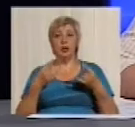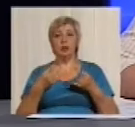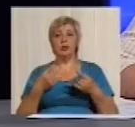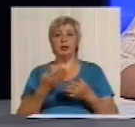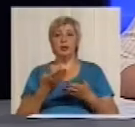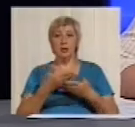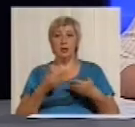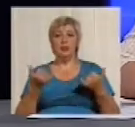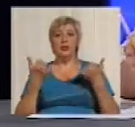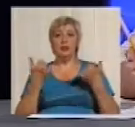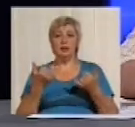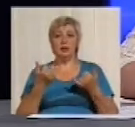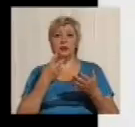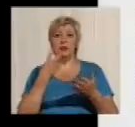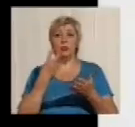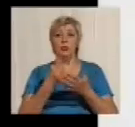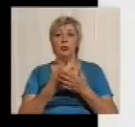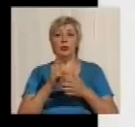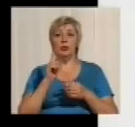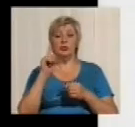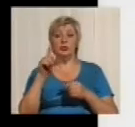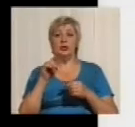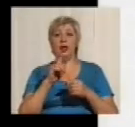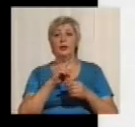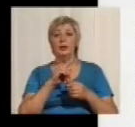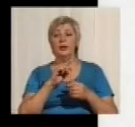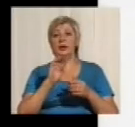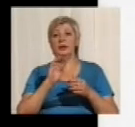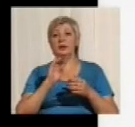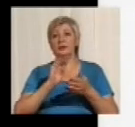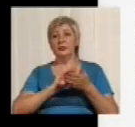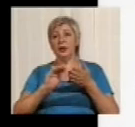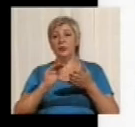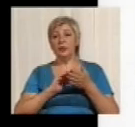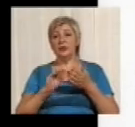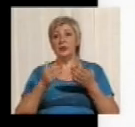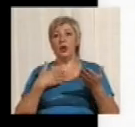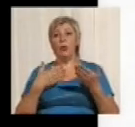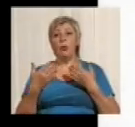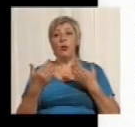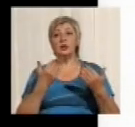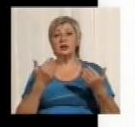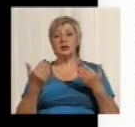Ми зараз побачимо, там окреслена певна позиція з цього питання.